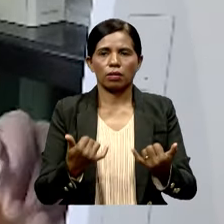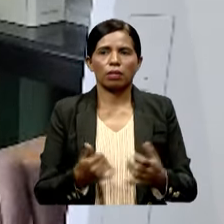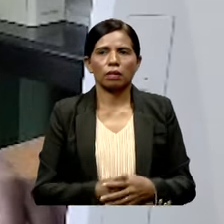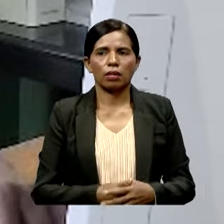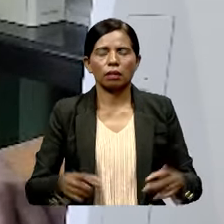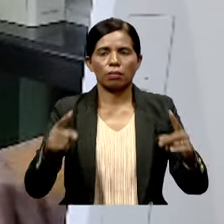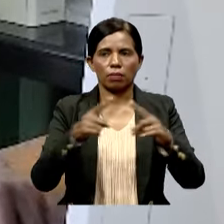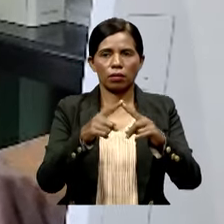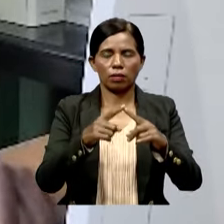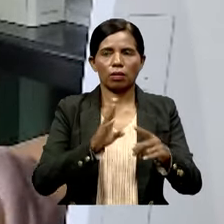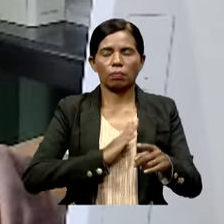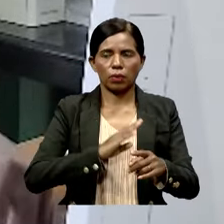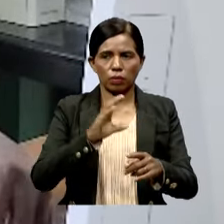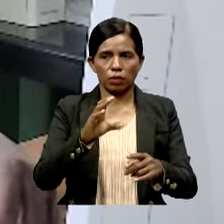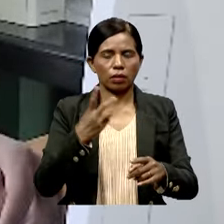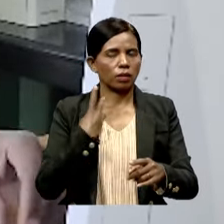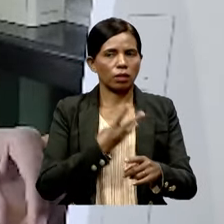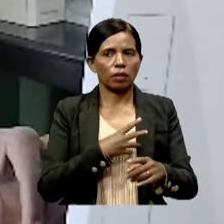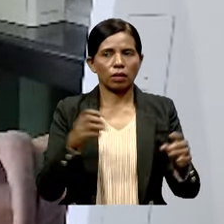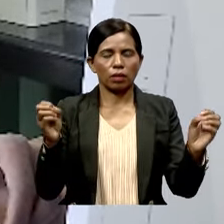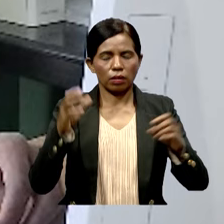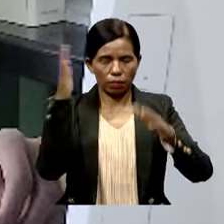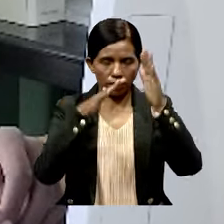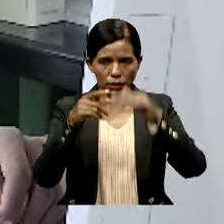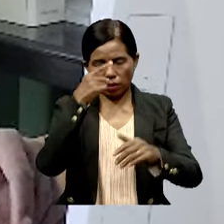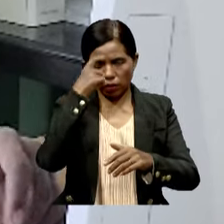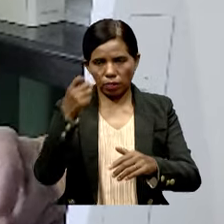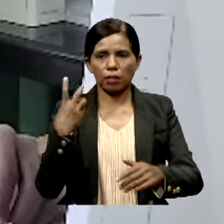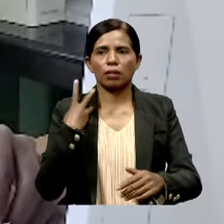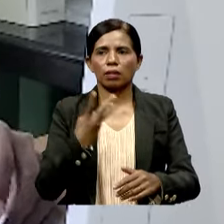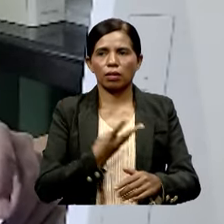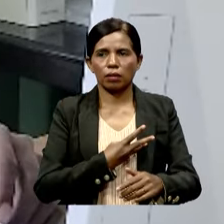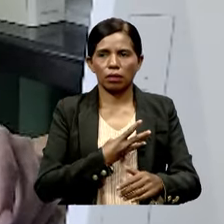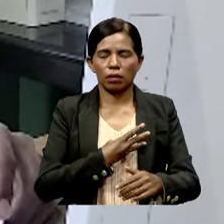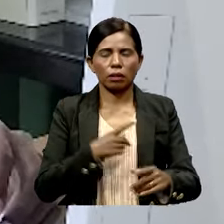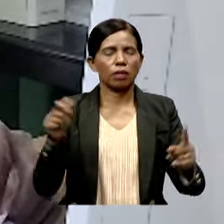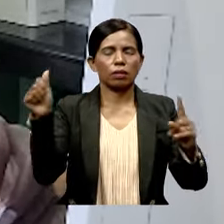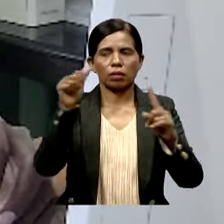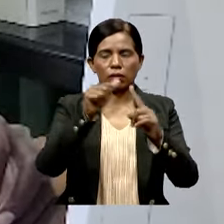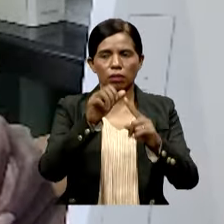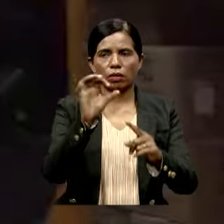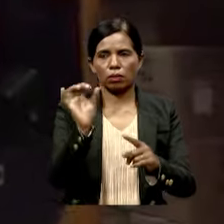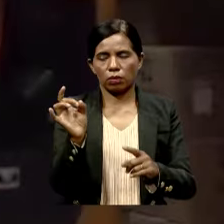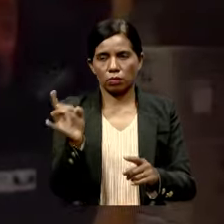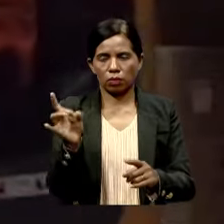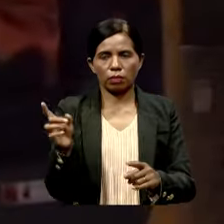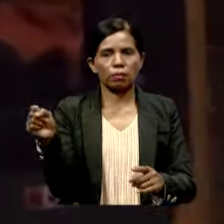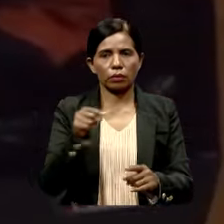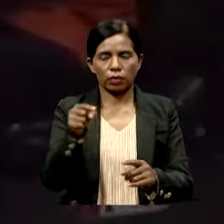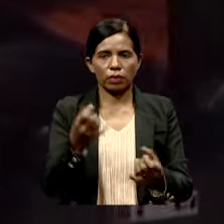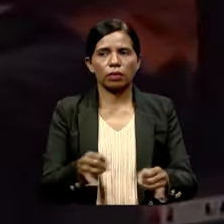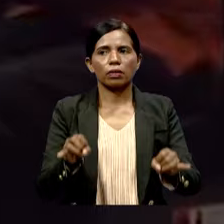bayar regional bau kau ni yang ita la iha problema tamba ita atinzimentu ne 80%. Instituto